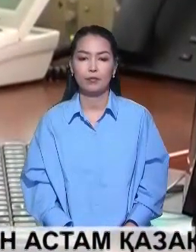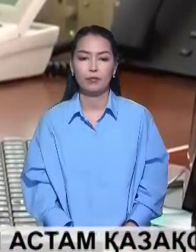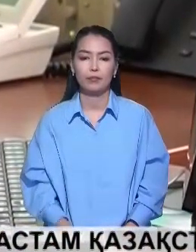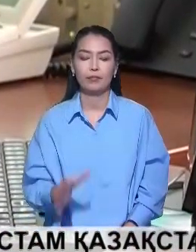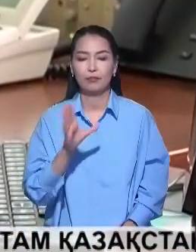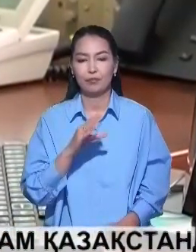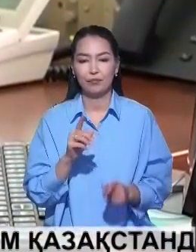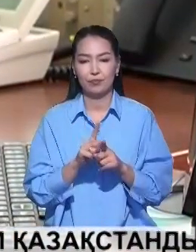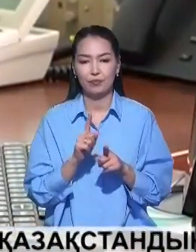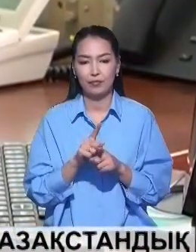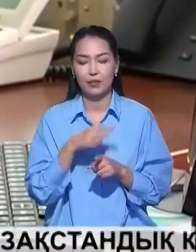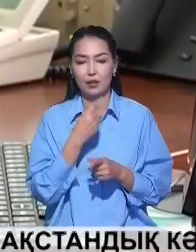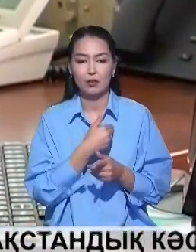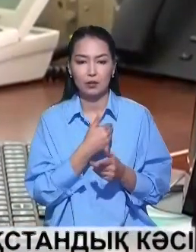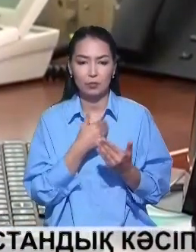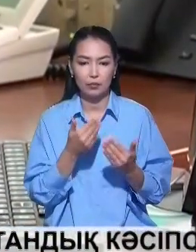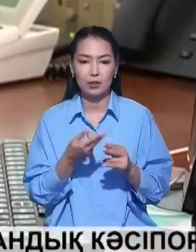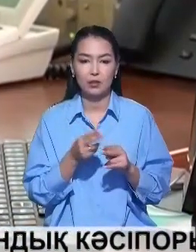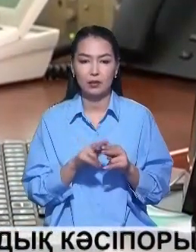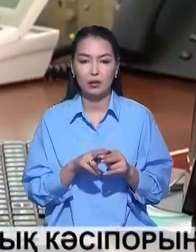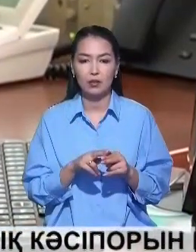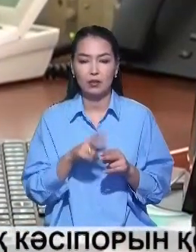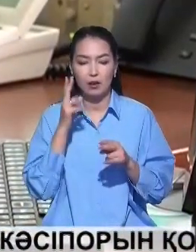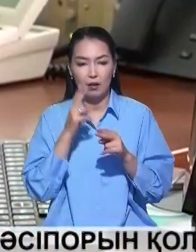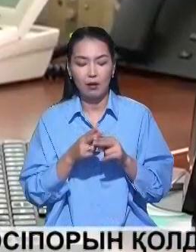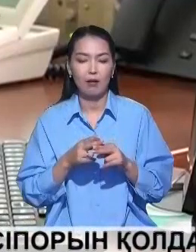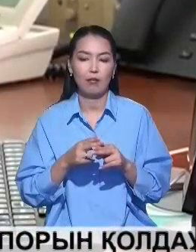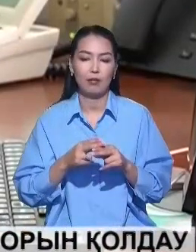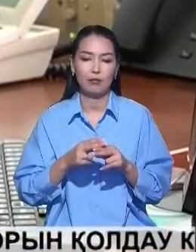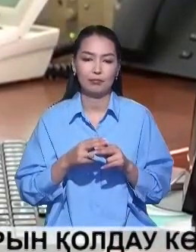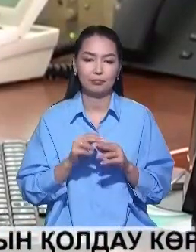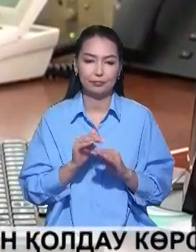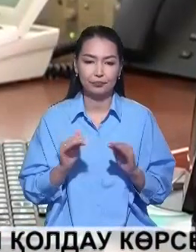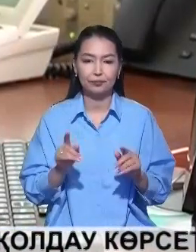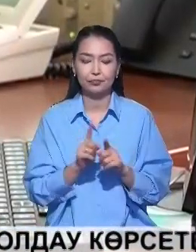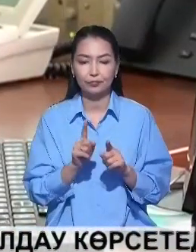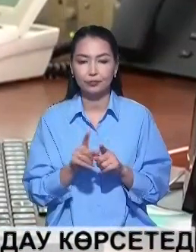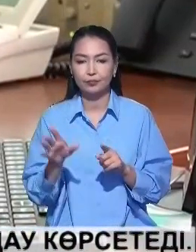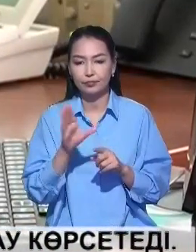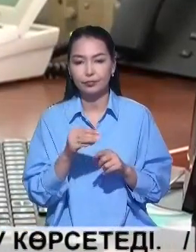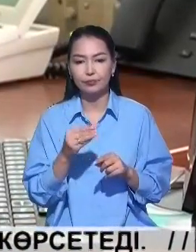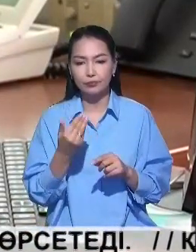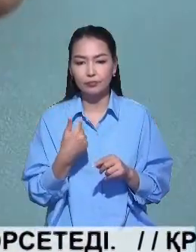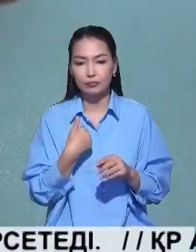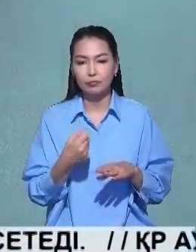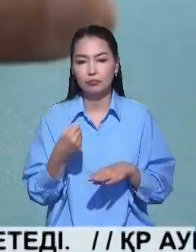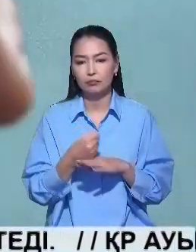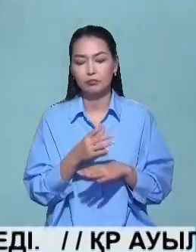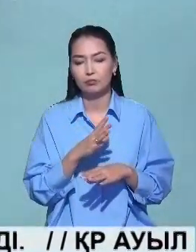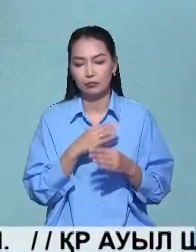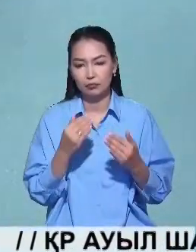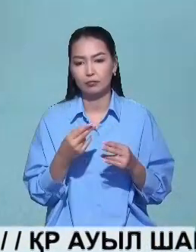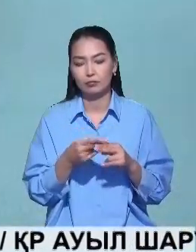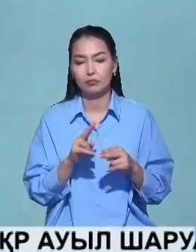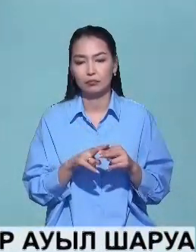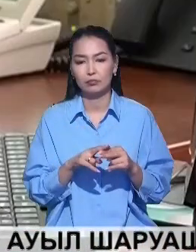деп. Анам да ағаларыңтыңда ағаларыңды ұятқа қалдырма деп. Бұл қызметке келуіме со бірінші себеп менің үлкен ағам Нұрсұлтан.